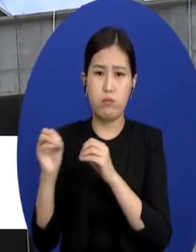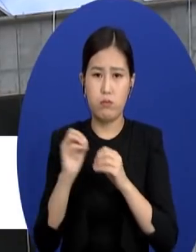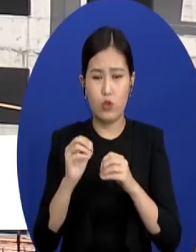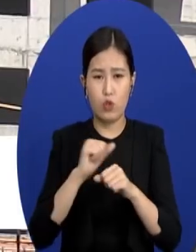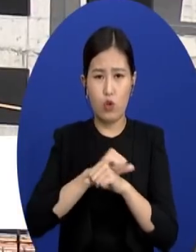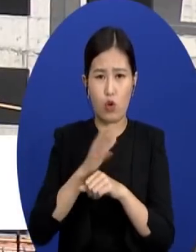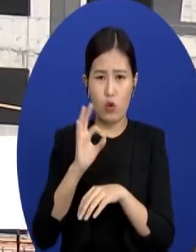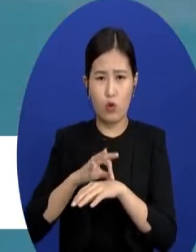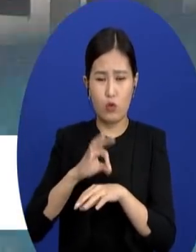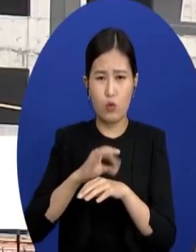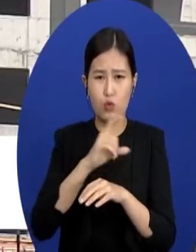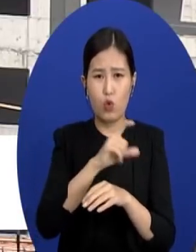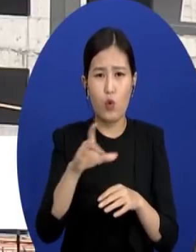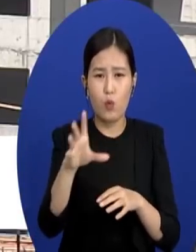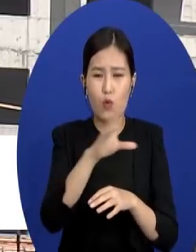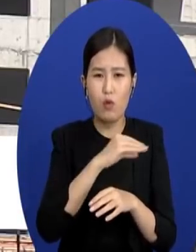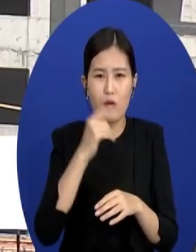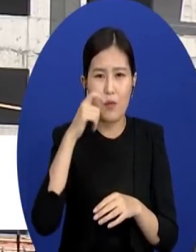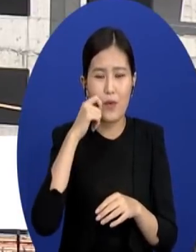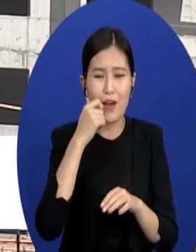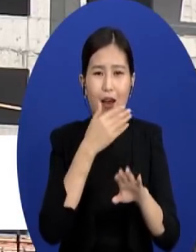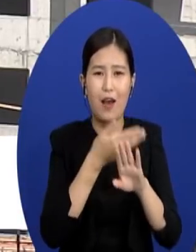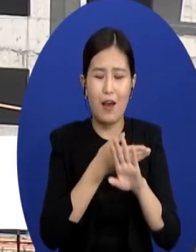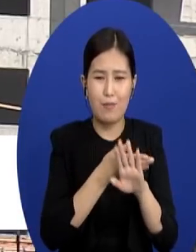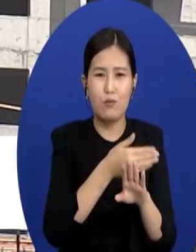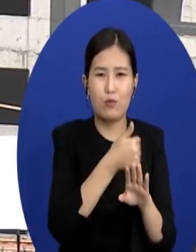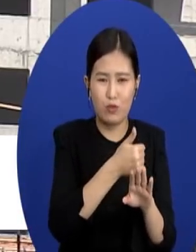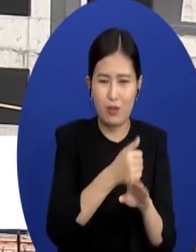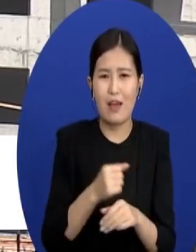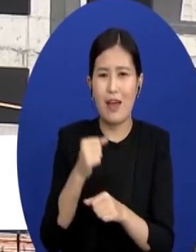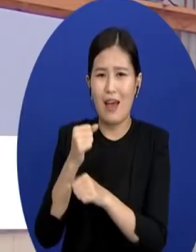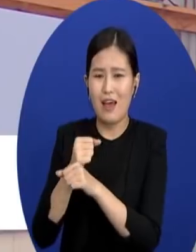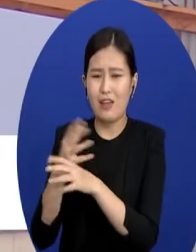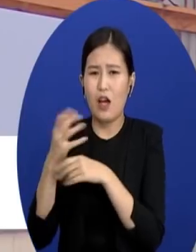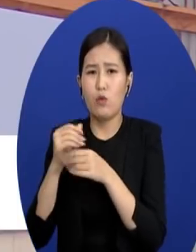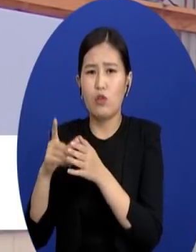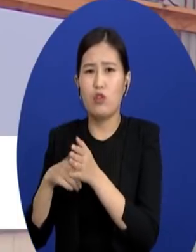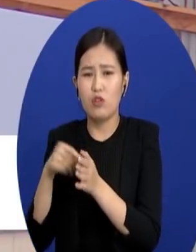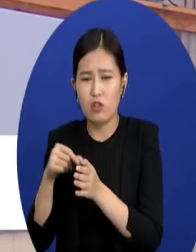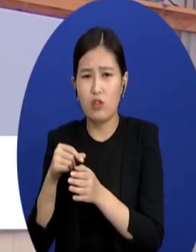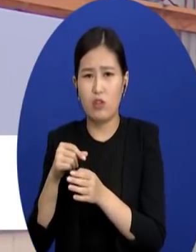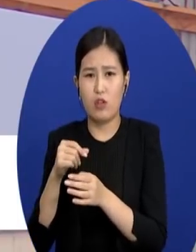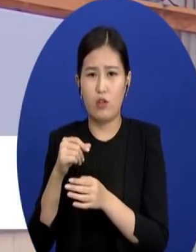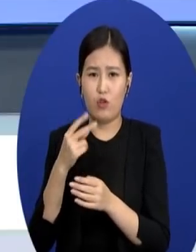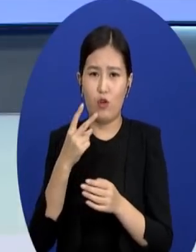хариул үндийг хамгаалах нь чухалж, нөгөө талд нь эдийн засаг ажлын байраа хамгаалахыг хувийн хөвчл үүсэж байгаа юм.